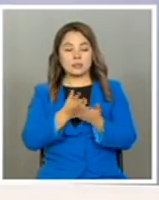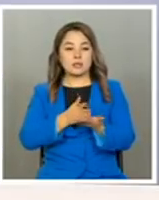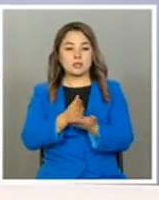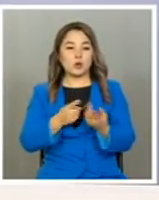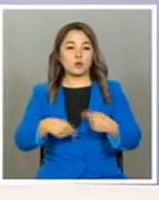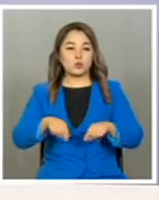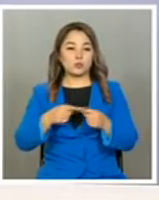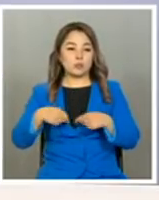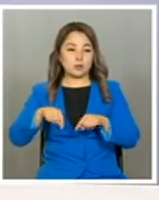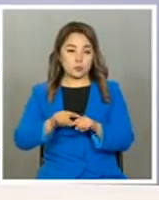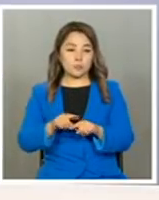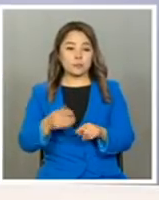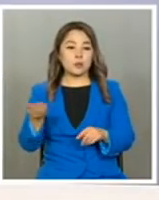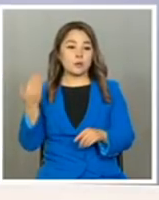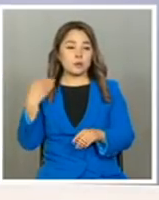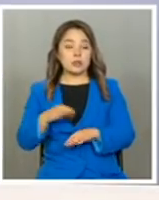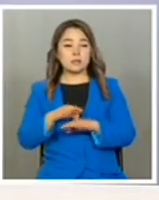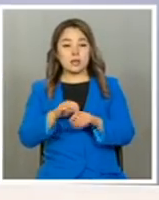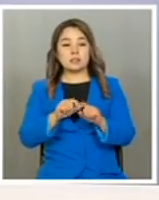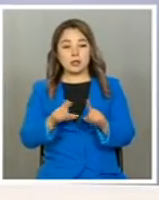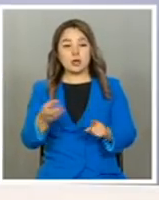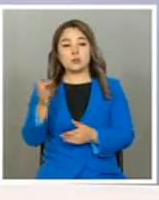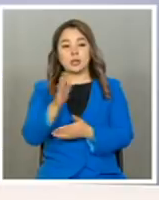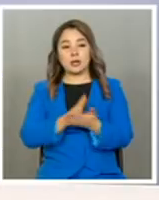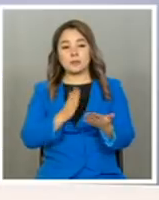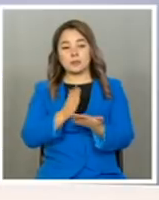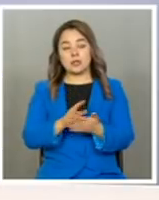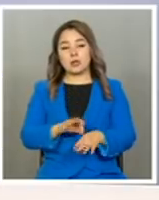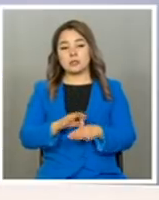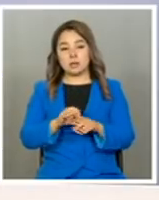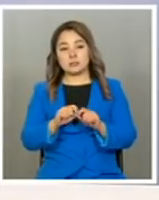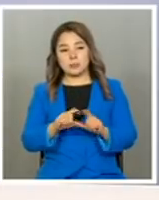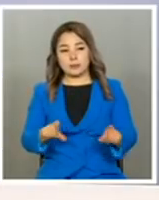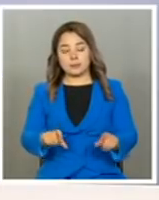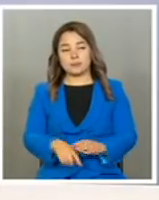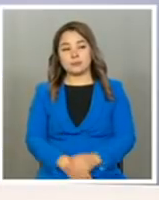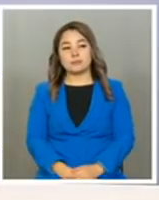ұйымдасуы. Өткен сабағымызды әрі қарай жалғастырамыз.